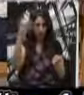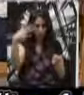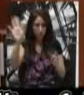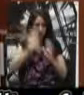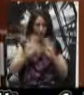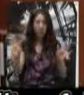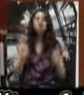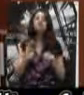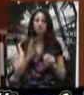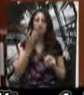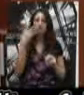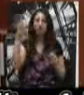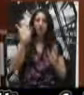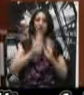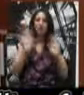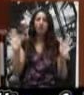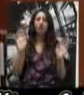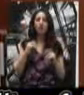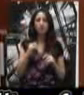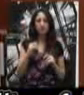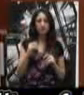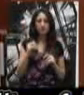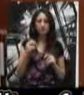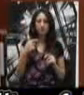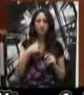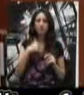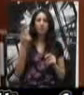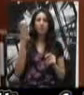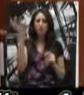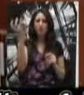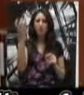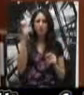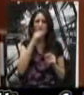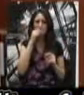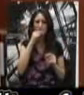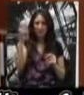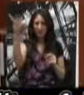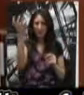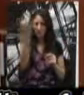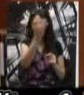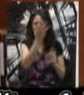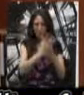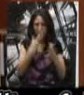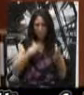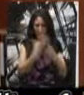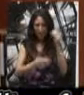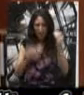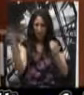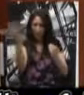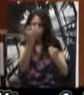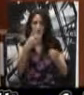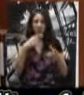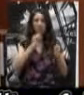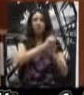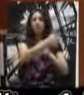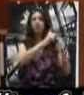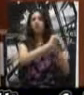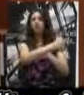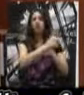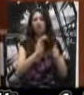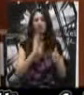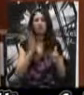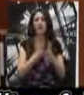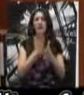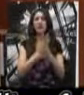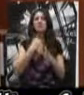اتجوزوا؟ اتجوزوا وادي اهو من ساعه ما اتجوزوا، واللي هم فيه حتى رجالتهم مطلقهم بسبب اللي انا فيه دوت، عشان هم اتفاجئوا، اللي